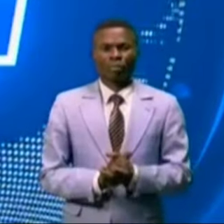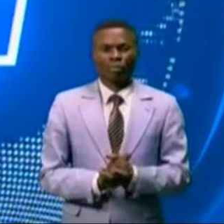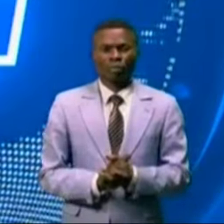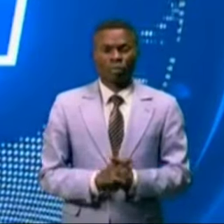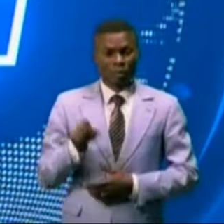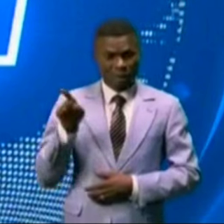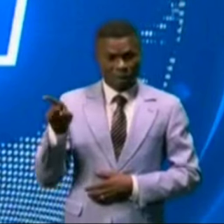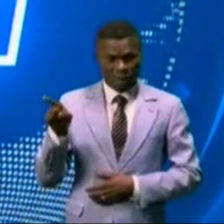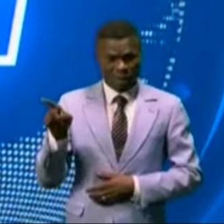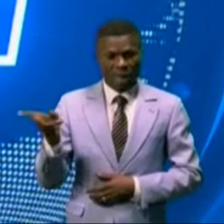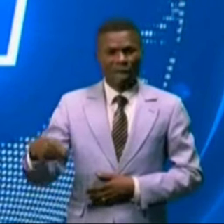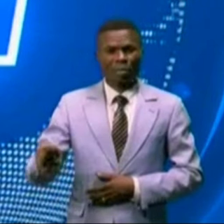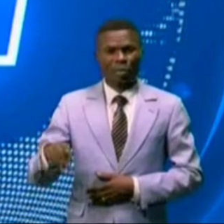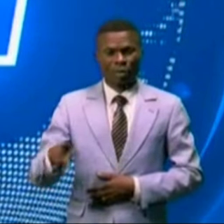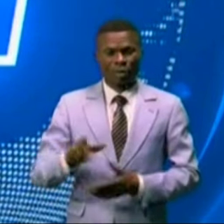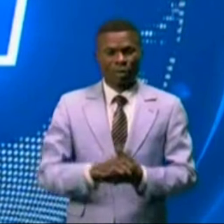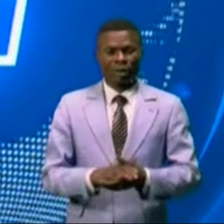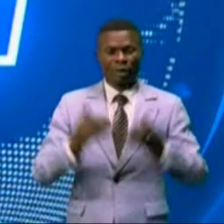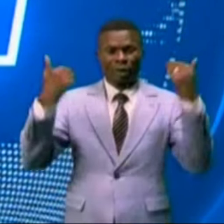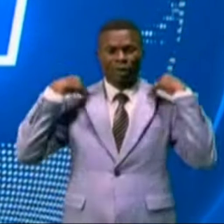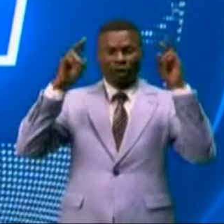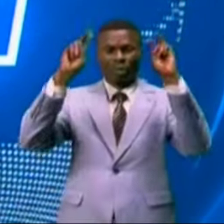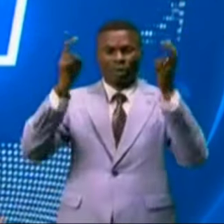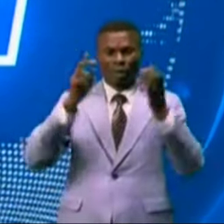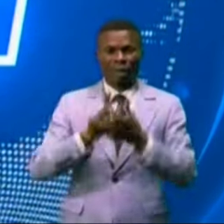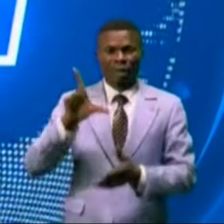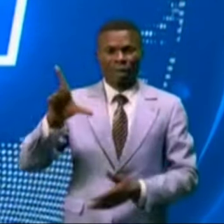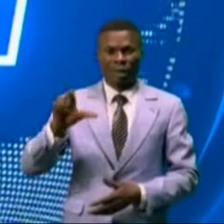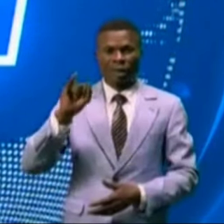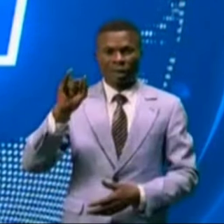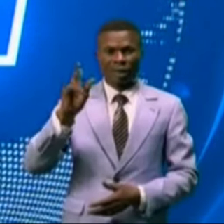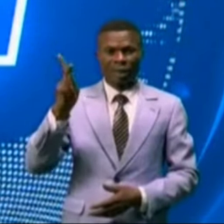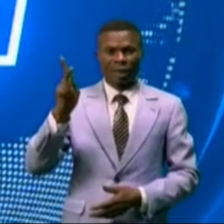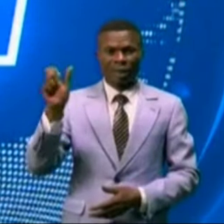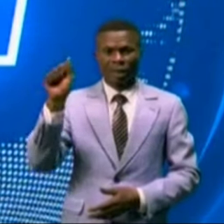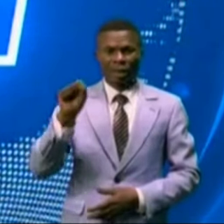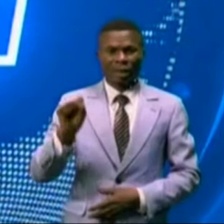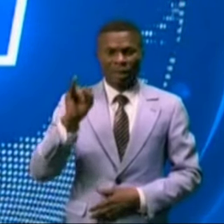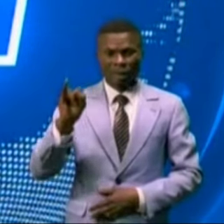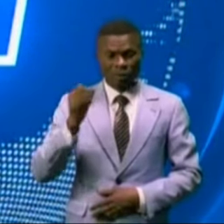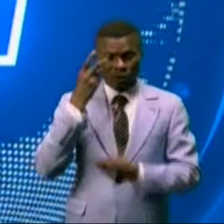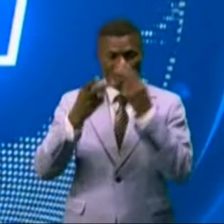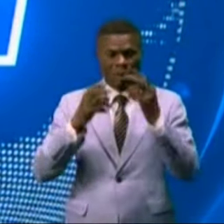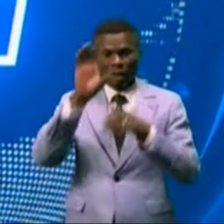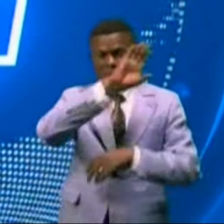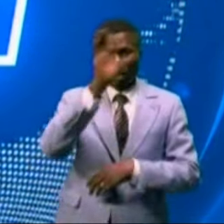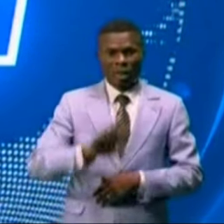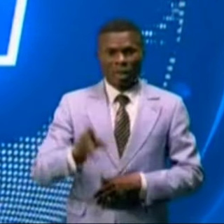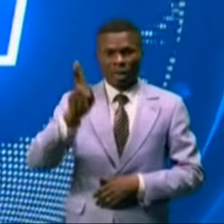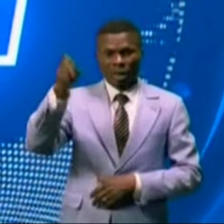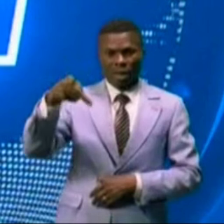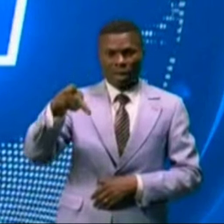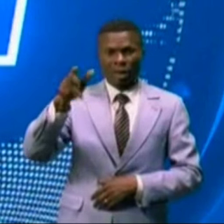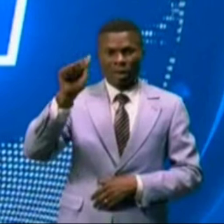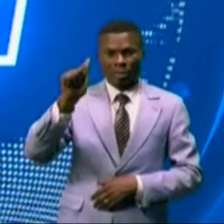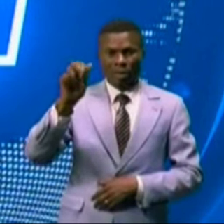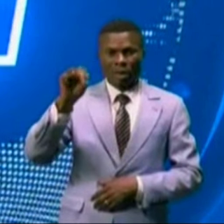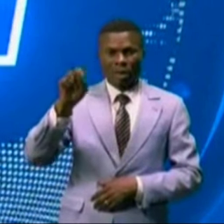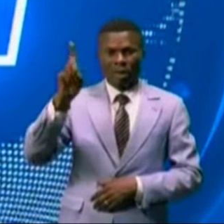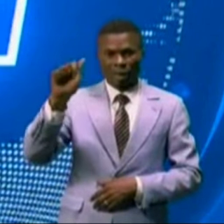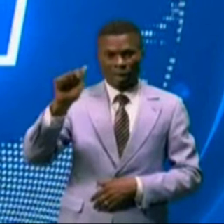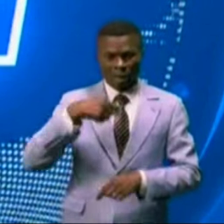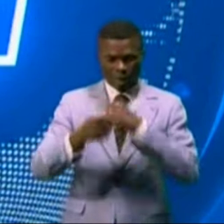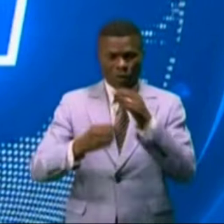Toujours en province, le maire de la ville de Likassi a effectué une descente dans la commune d'Impanda afin de relancer les travaux